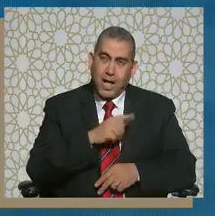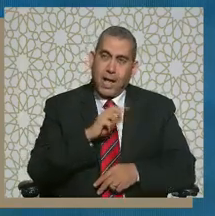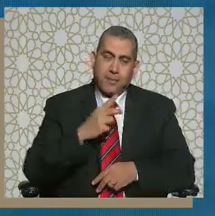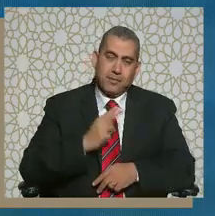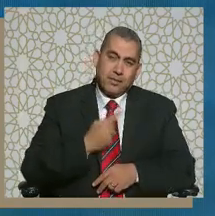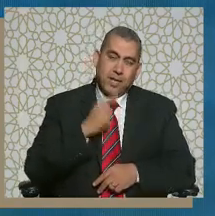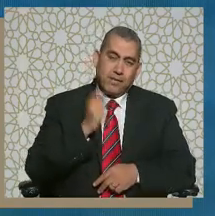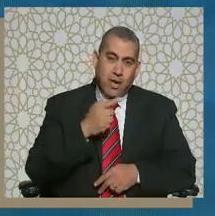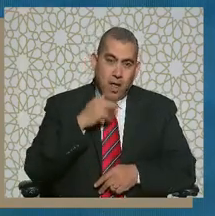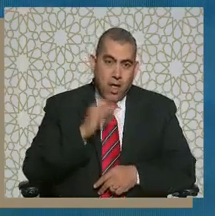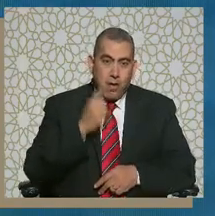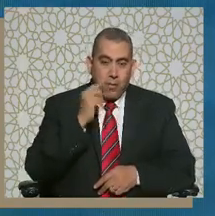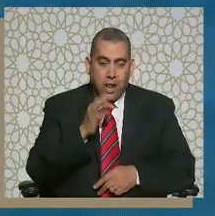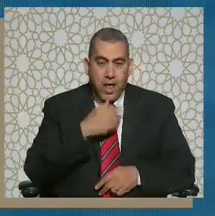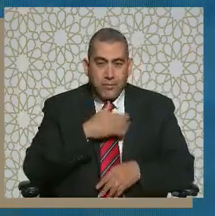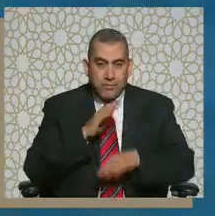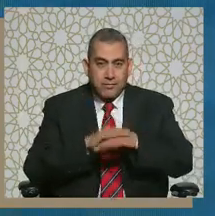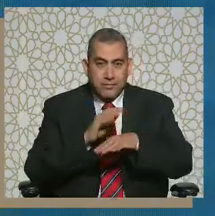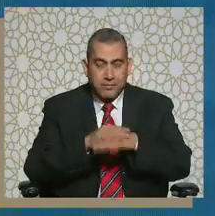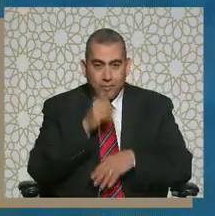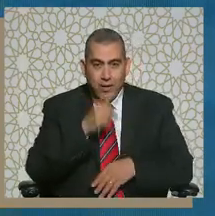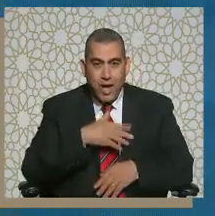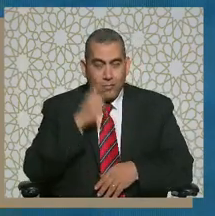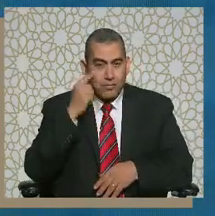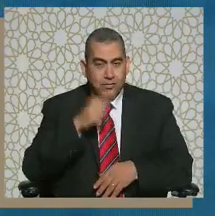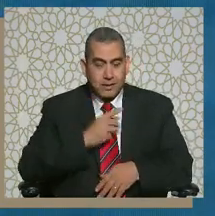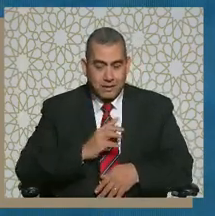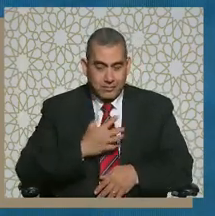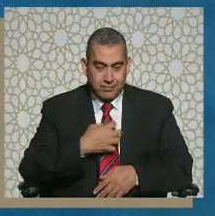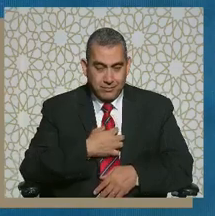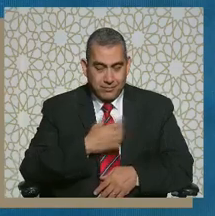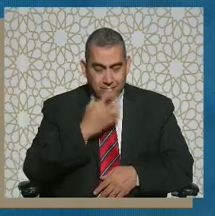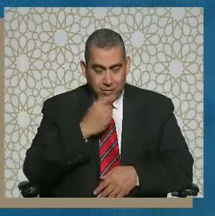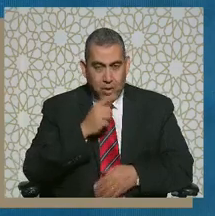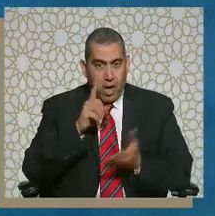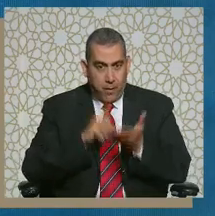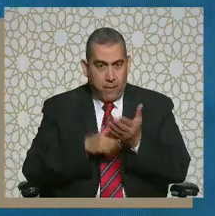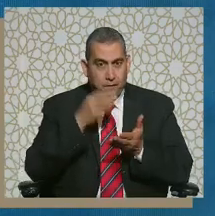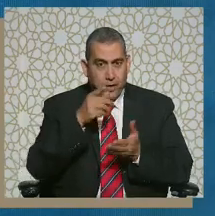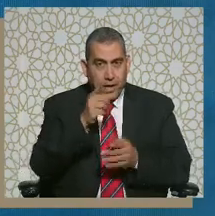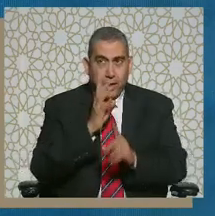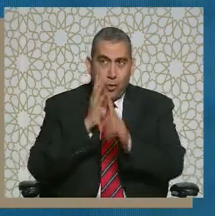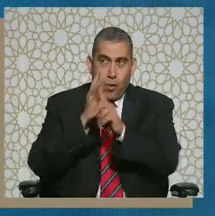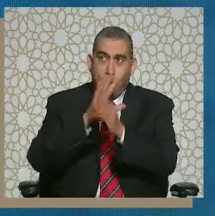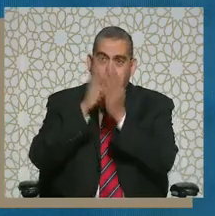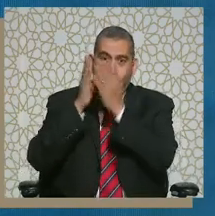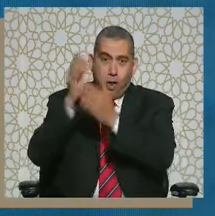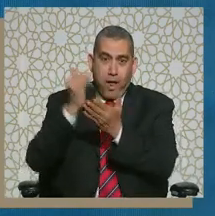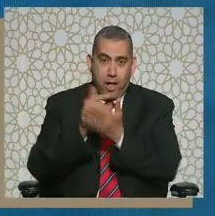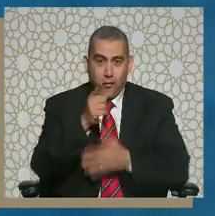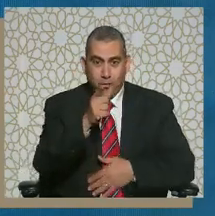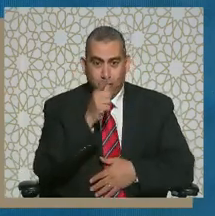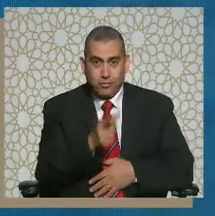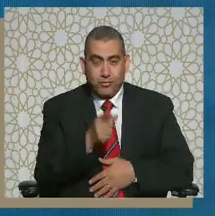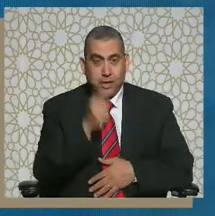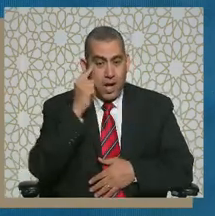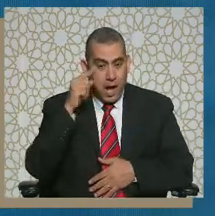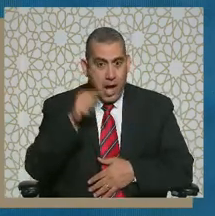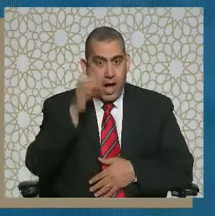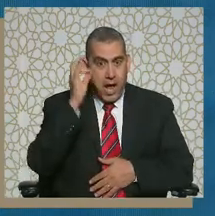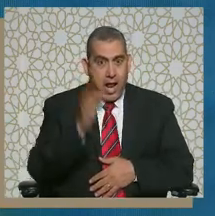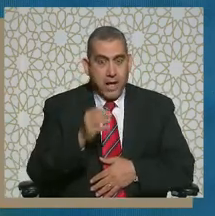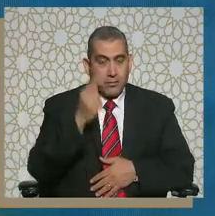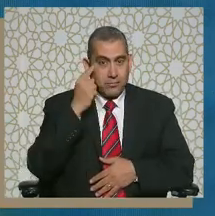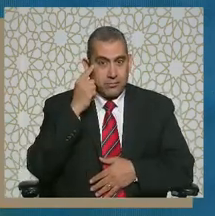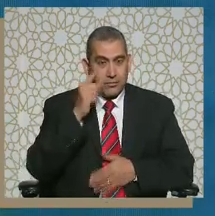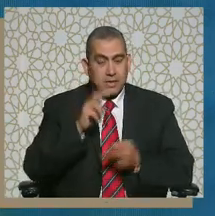انت خلينا نسلم لك ان الياس من التغيير ده حقيقه وانت متوكل على الله لازم نتحلى